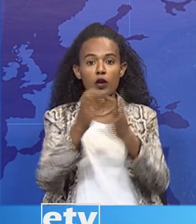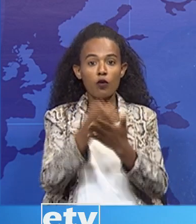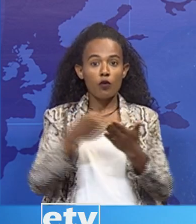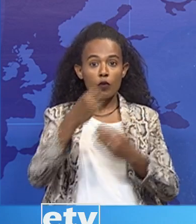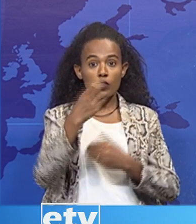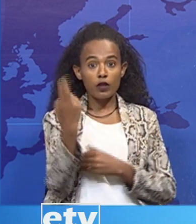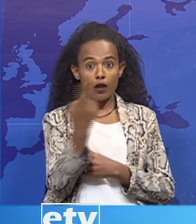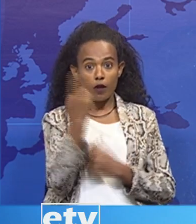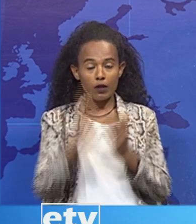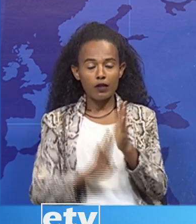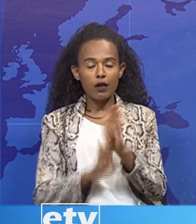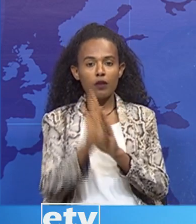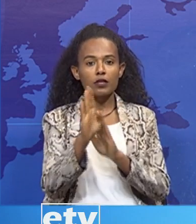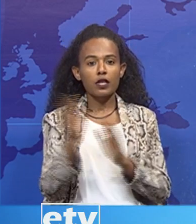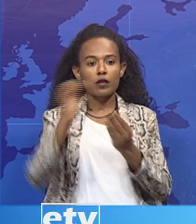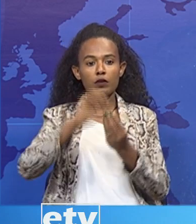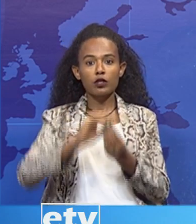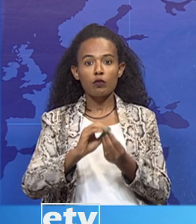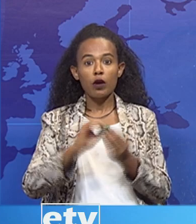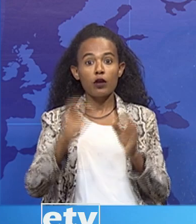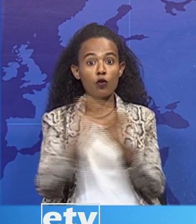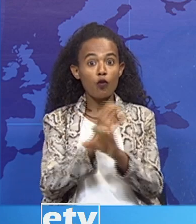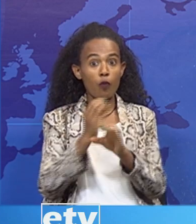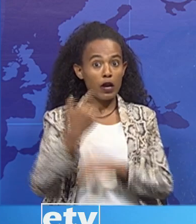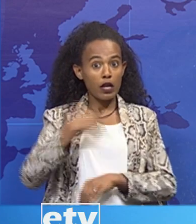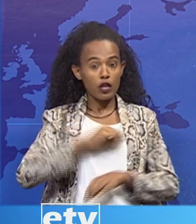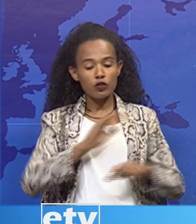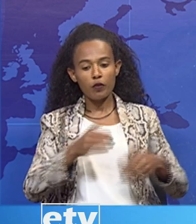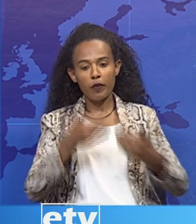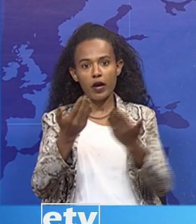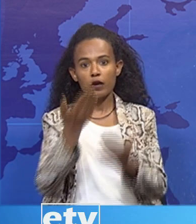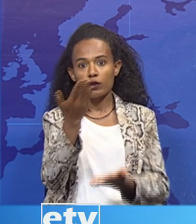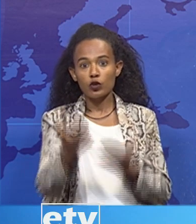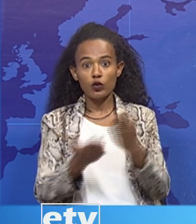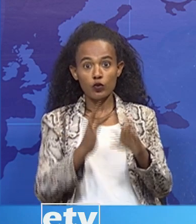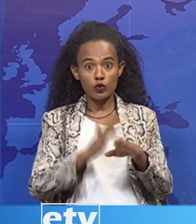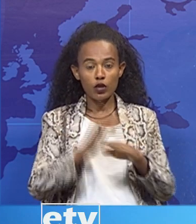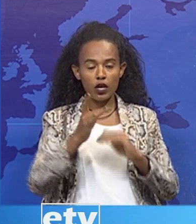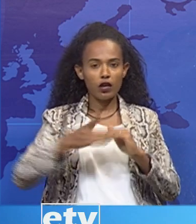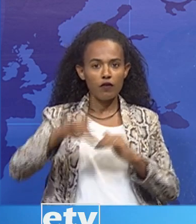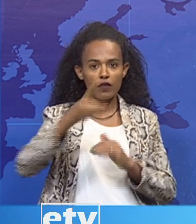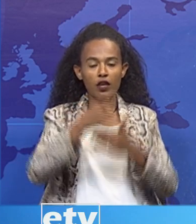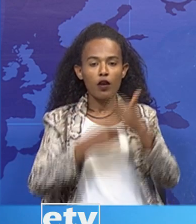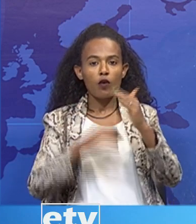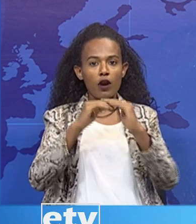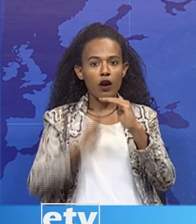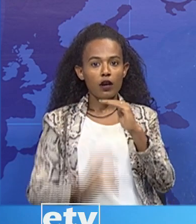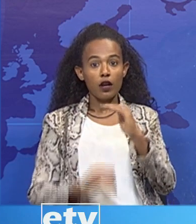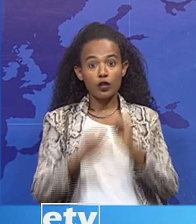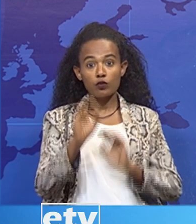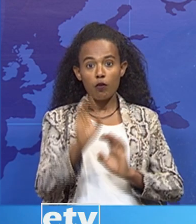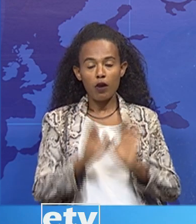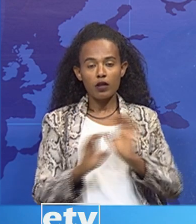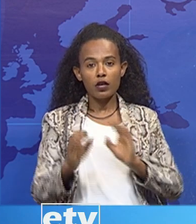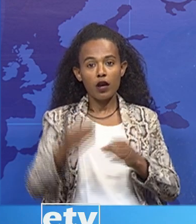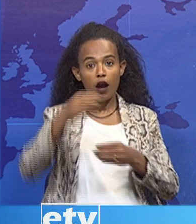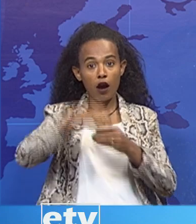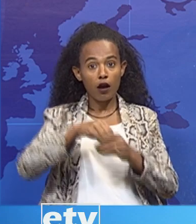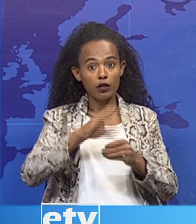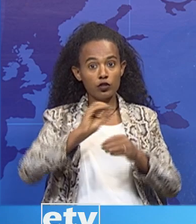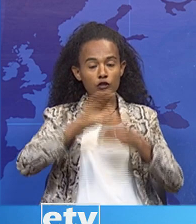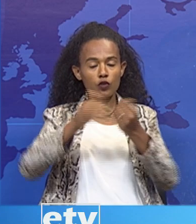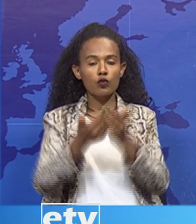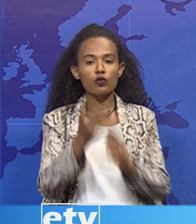ተጠቃሚነት ከማሳደግ አንጻር ኩባንያችን በሚያቀርባቸው አገልግሎቶች ላይ ከፍተኛ የዋጋ ቅናሽ በማድረግ አካታችና